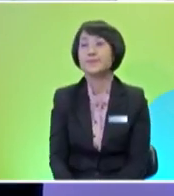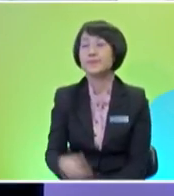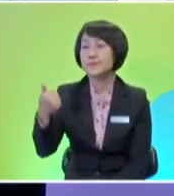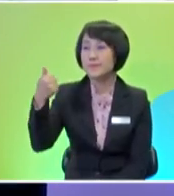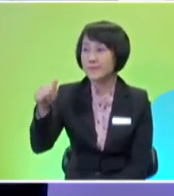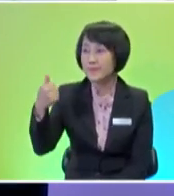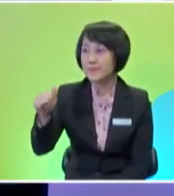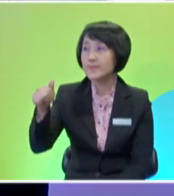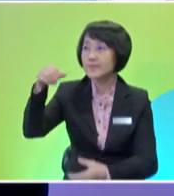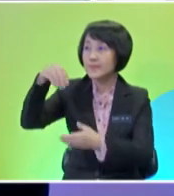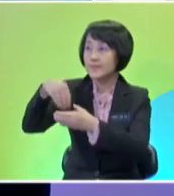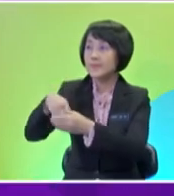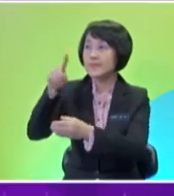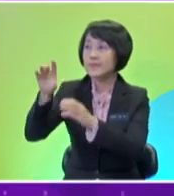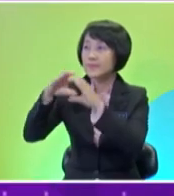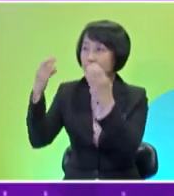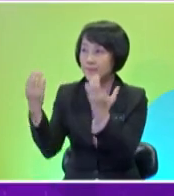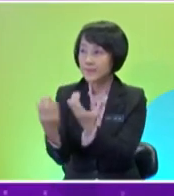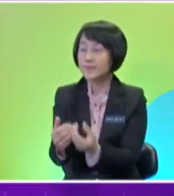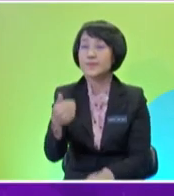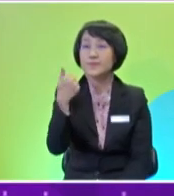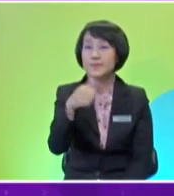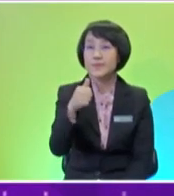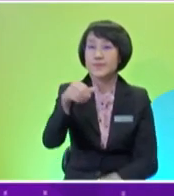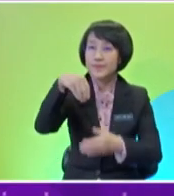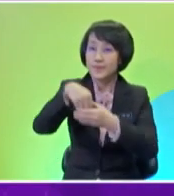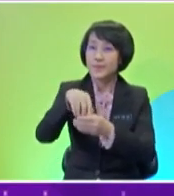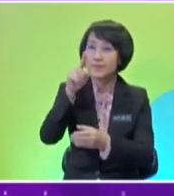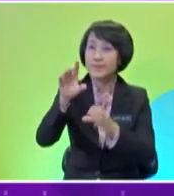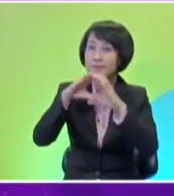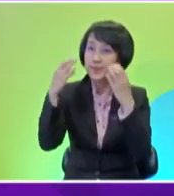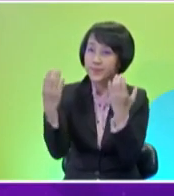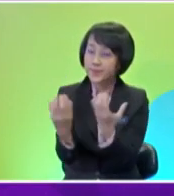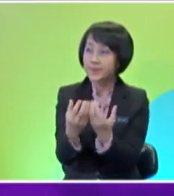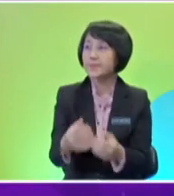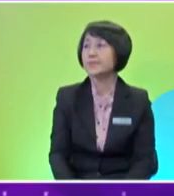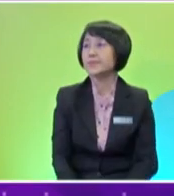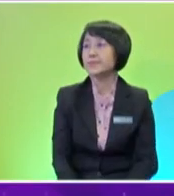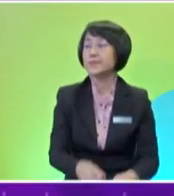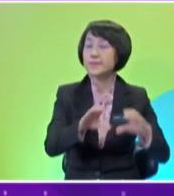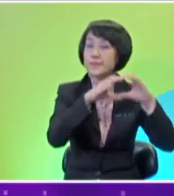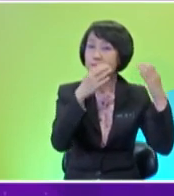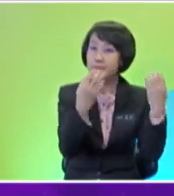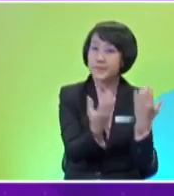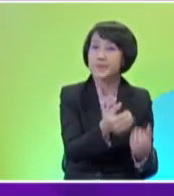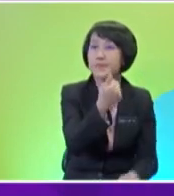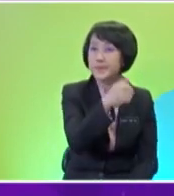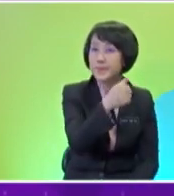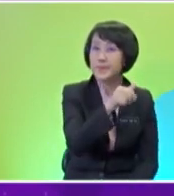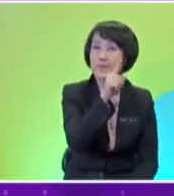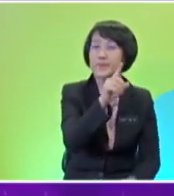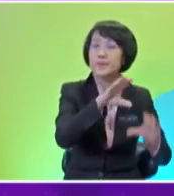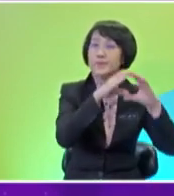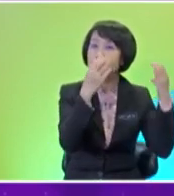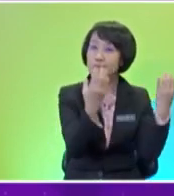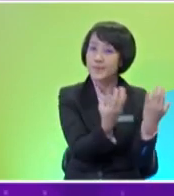kemudian cekgu kumpulkan lagi 10 dalam satu kumpulan dan cek kumpulkan lagi 10 dalam satu